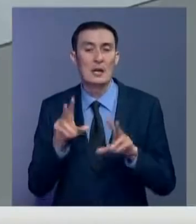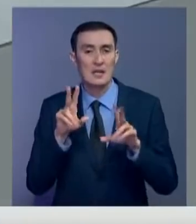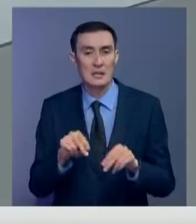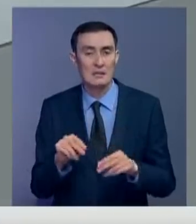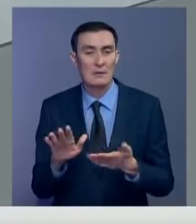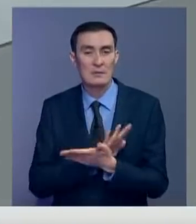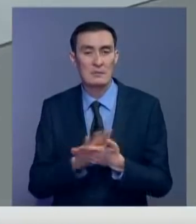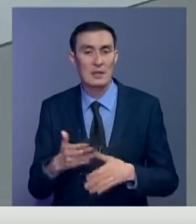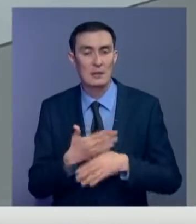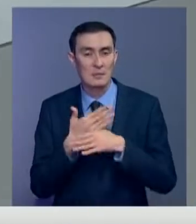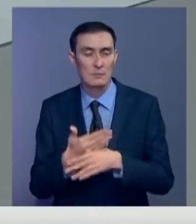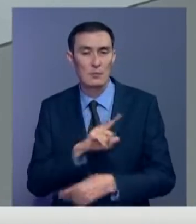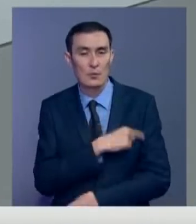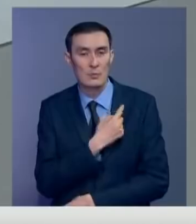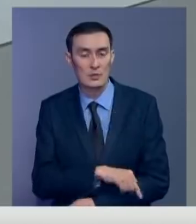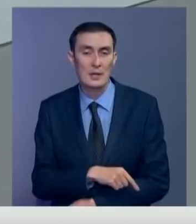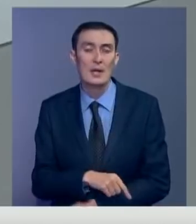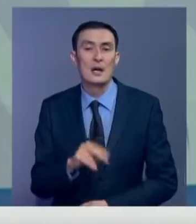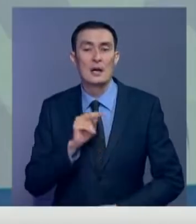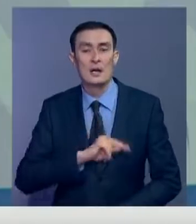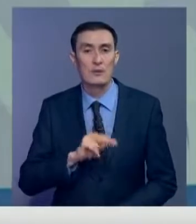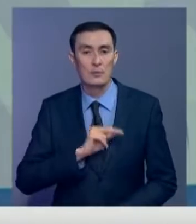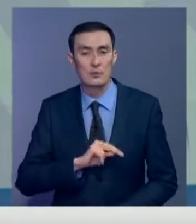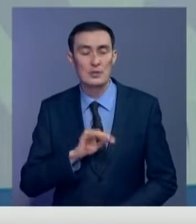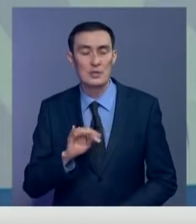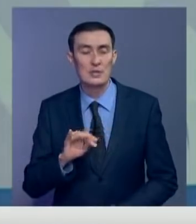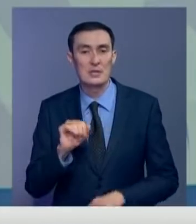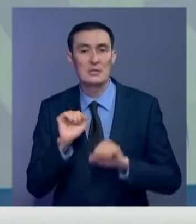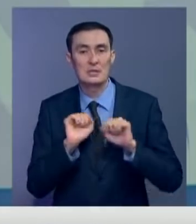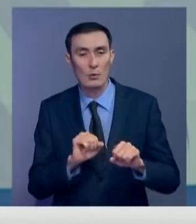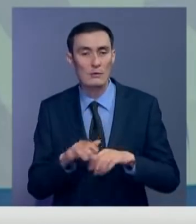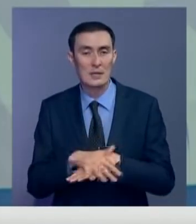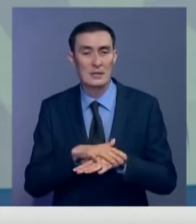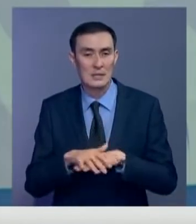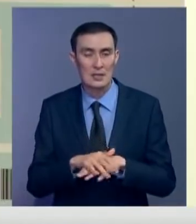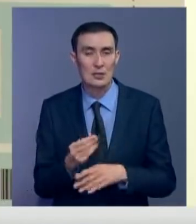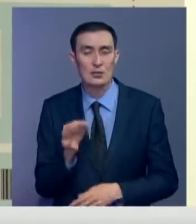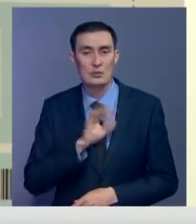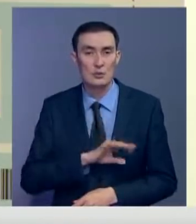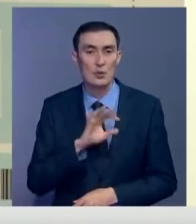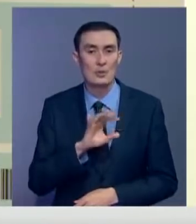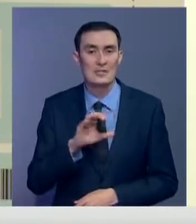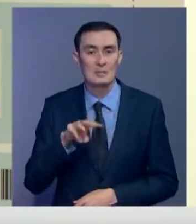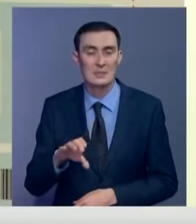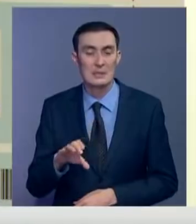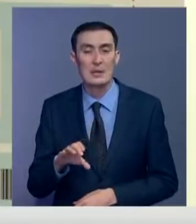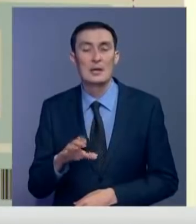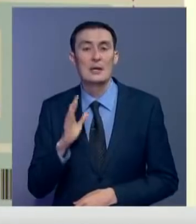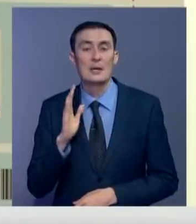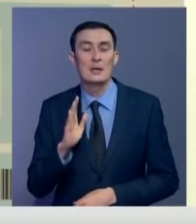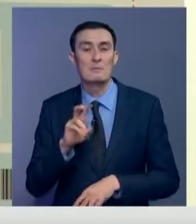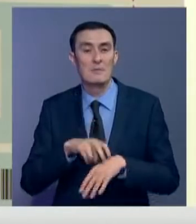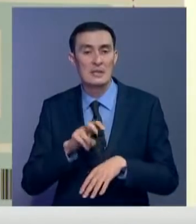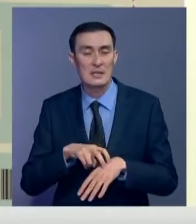рамках гарантированного объема бесплатной медпомощи. Работающие и застрахованное население за счет